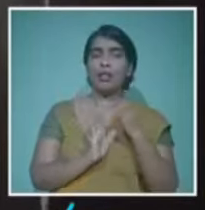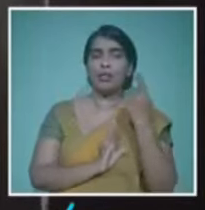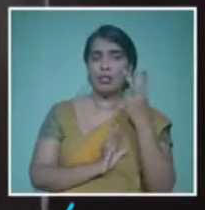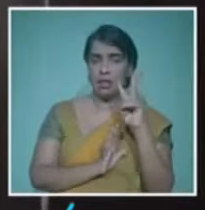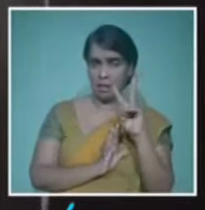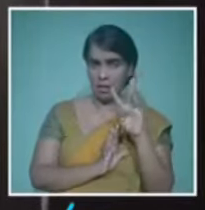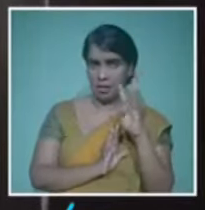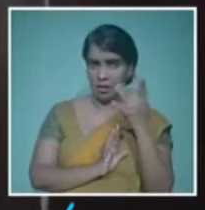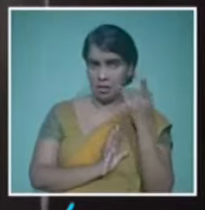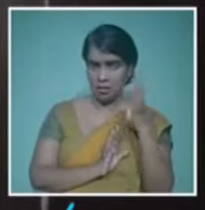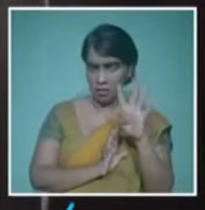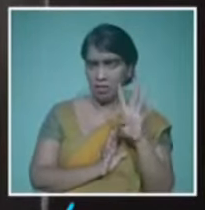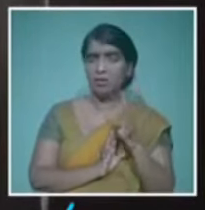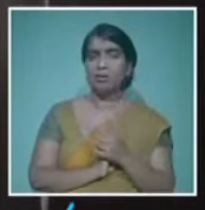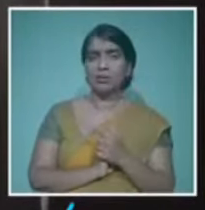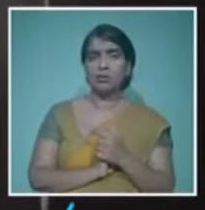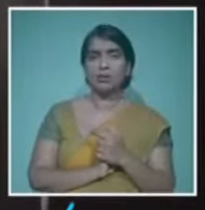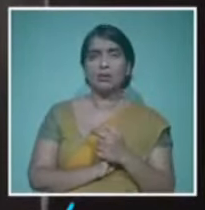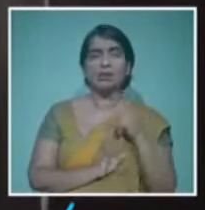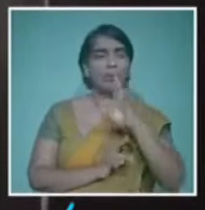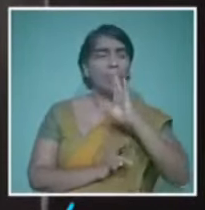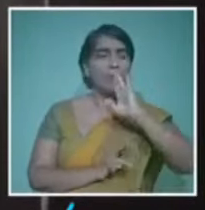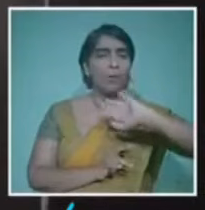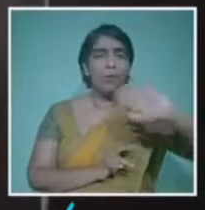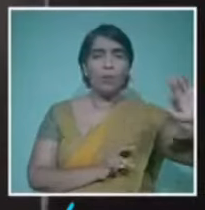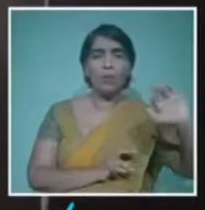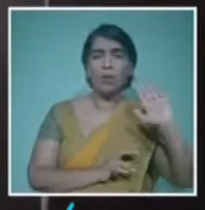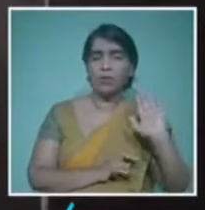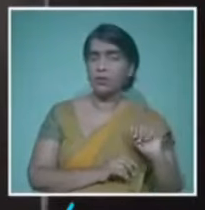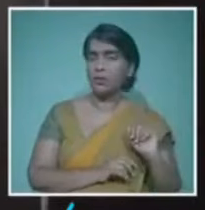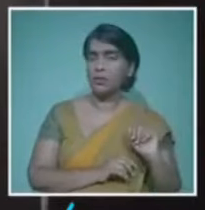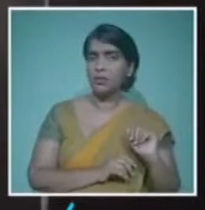වෙනිදායි. දැන් මේගොල්ලන්ව කැඳවලා තියෙන්නේ